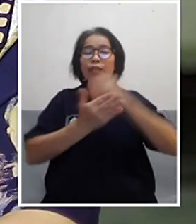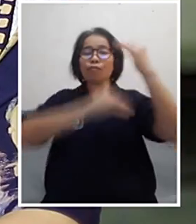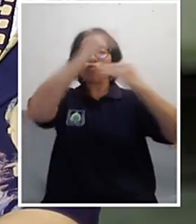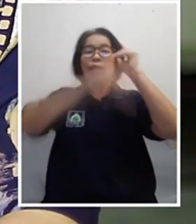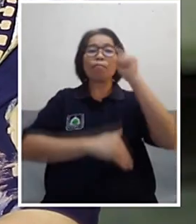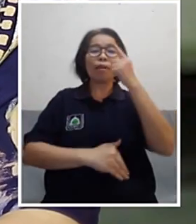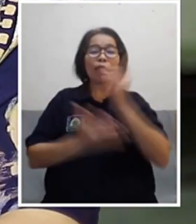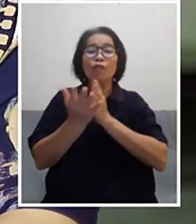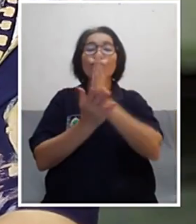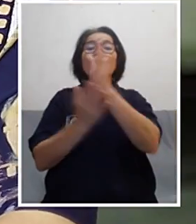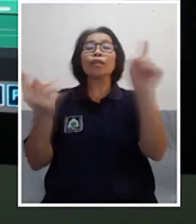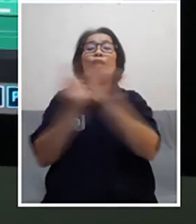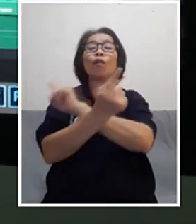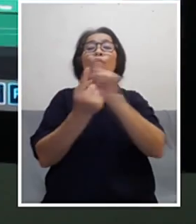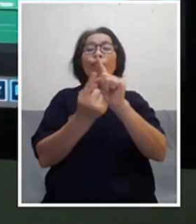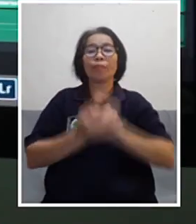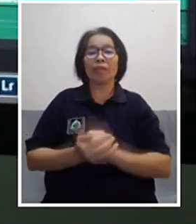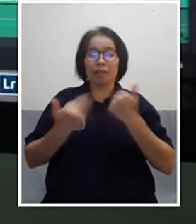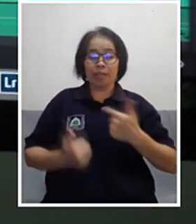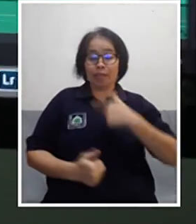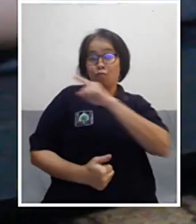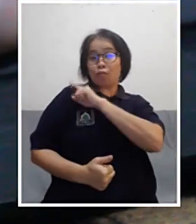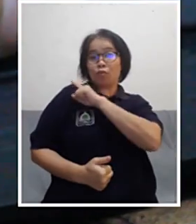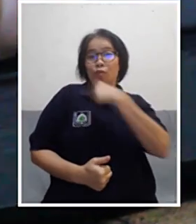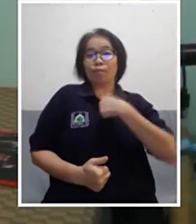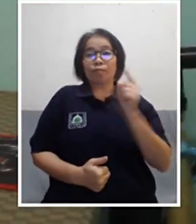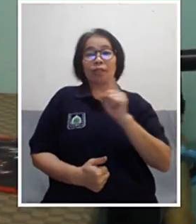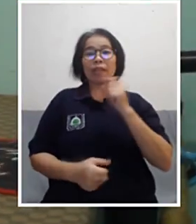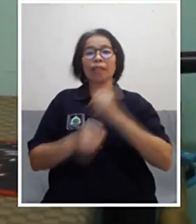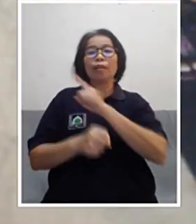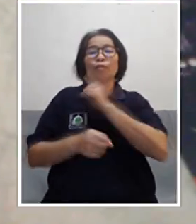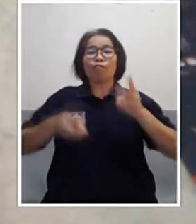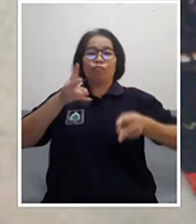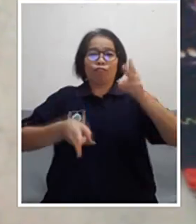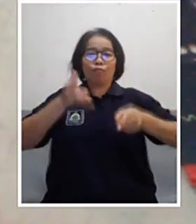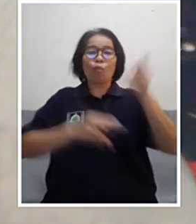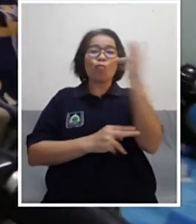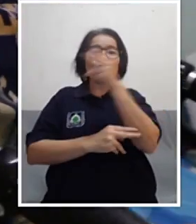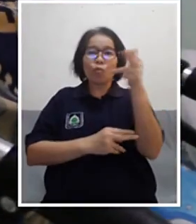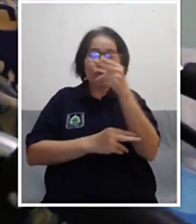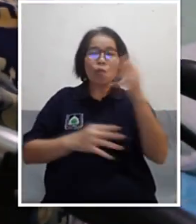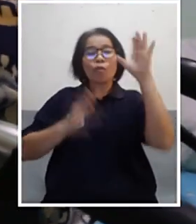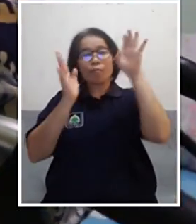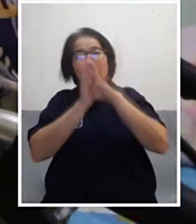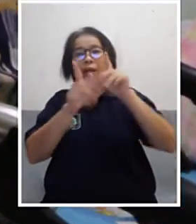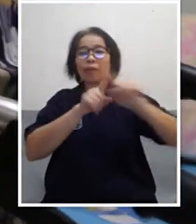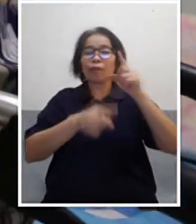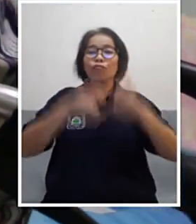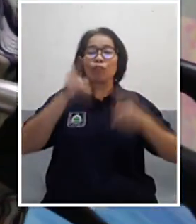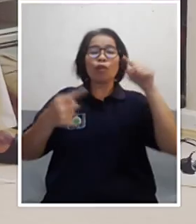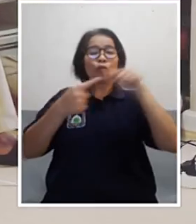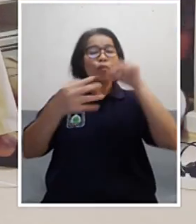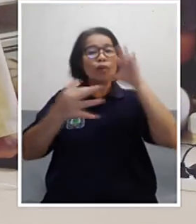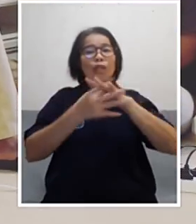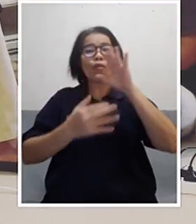งทีมสื่อสารเพื่อสังคมครับงานที่ทำปัจจุบันก็คือรับหน้าที่ตัดต่อครับเป็นคอนเทนต์ที่เกี่ยวกับคนพิการ